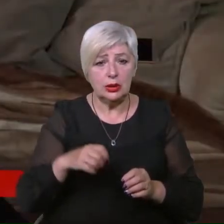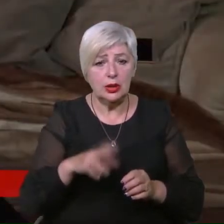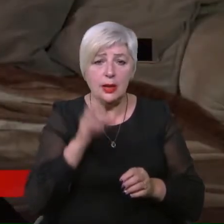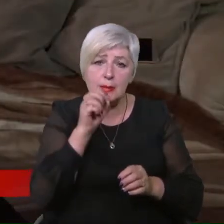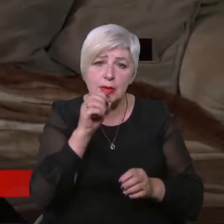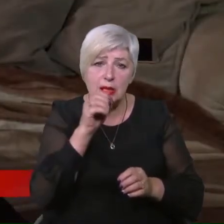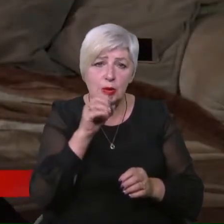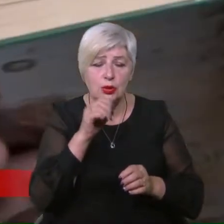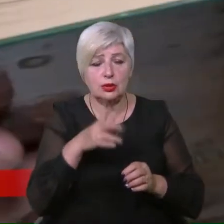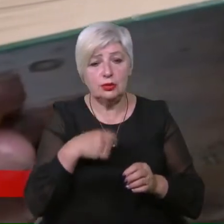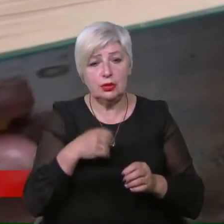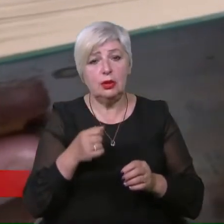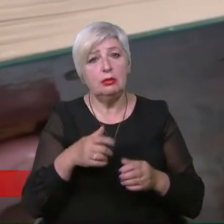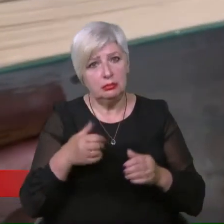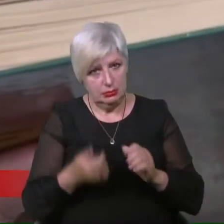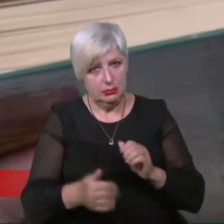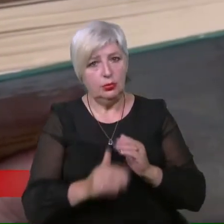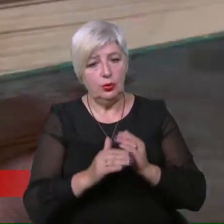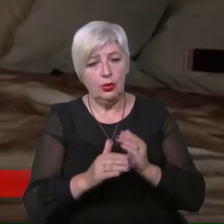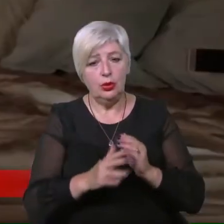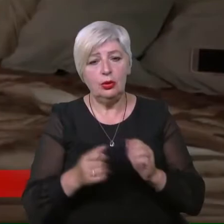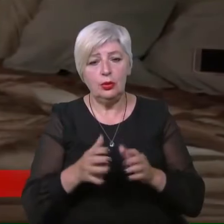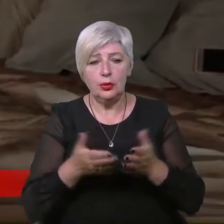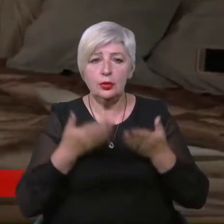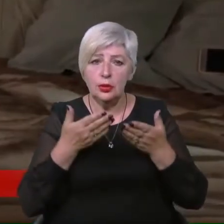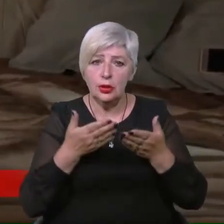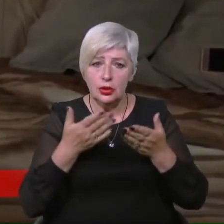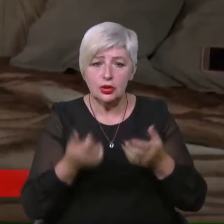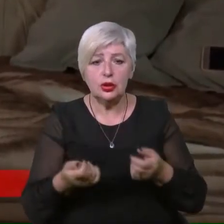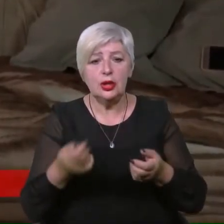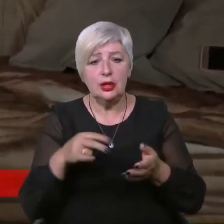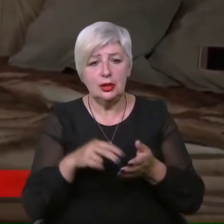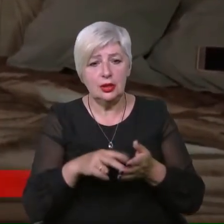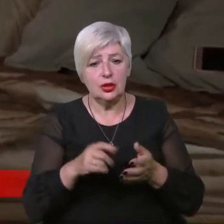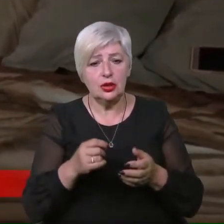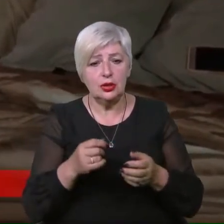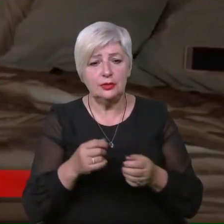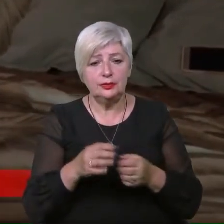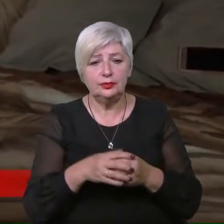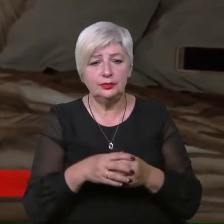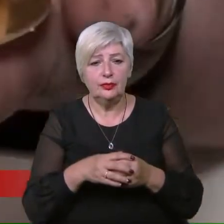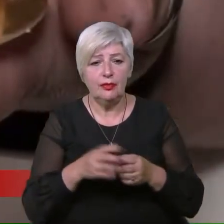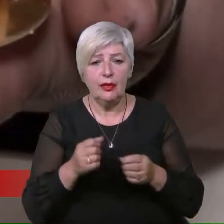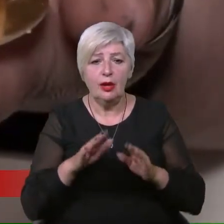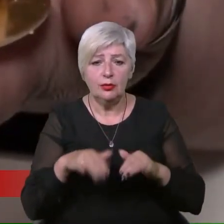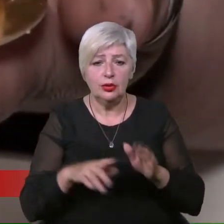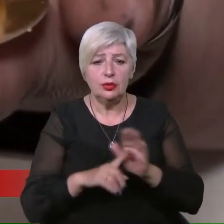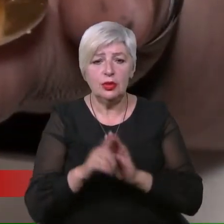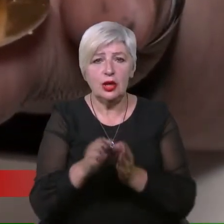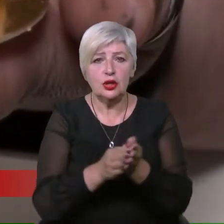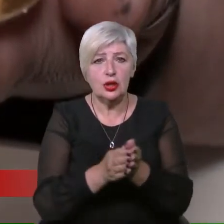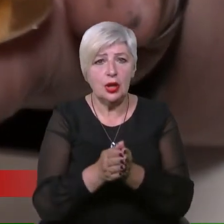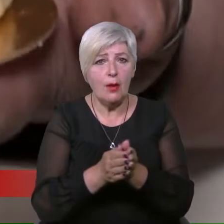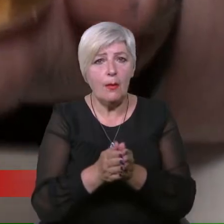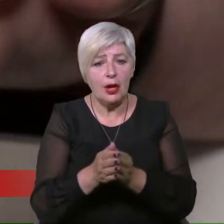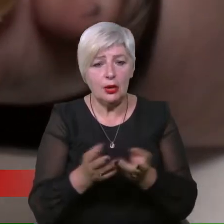Жінка почала більше читати про слимаків. Так навчилася варити мило на основі моцину, їхнього слизу. А згодом зробила і перший такий крем на